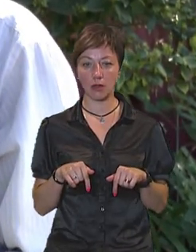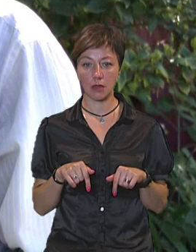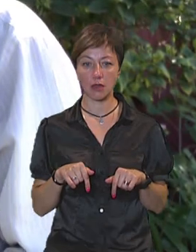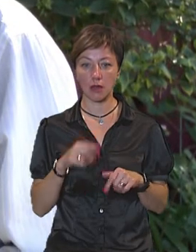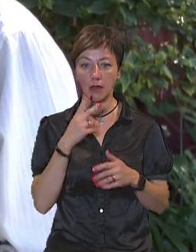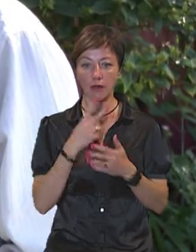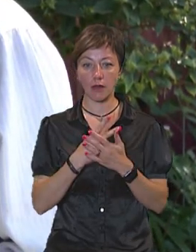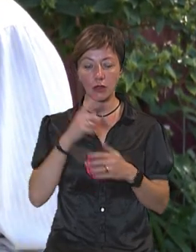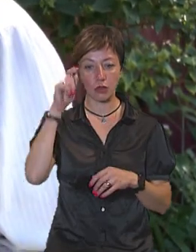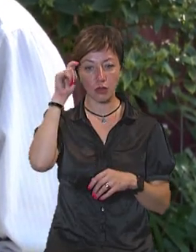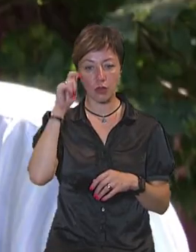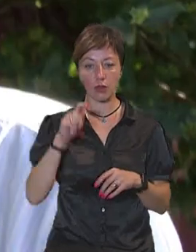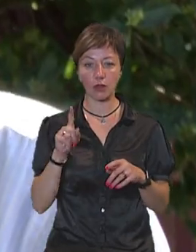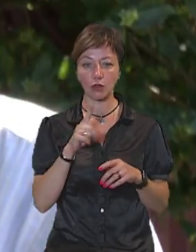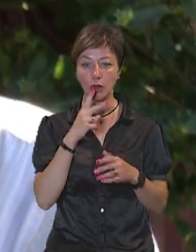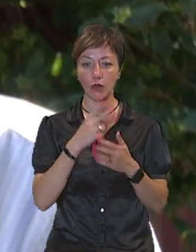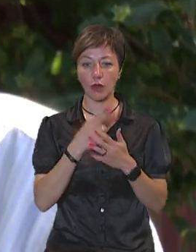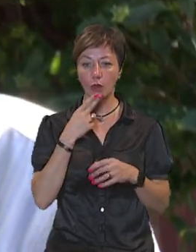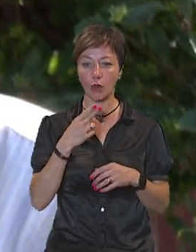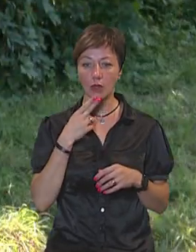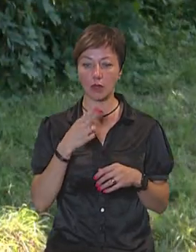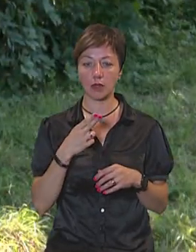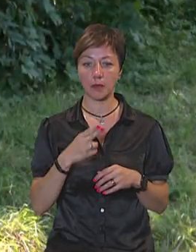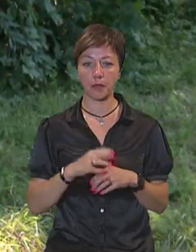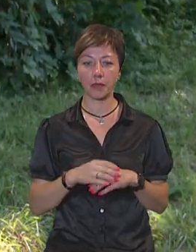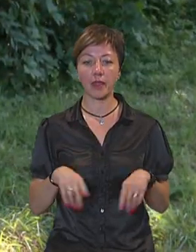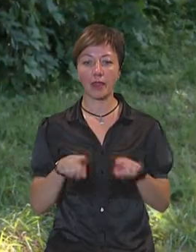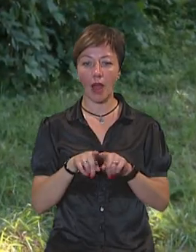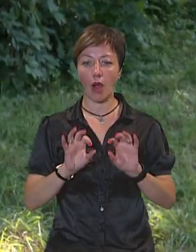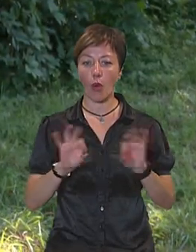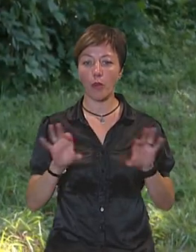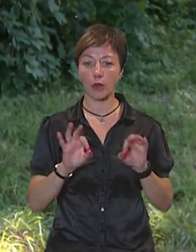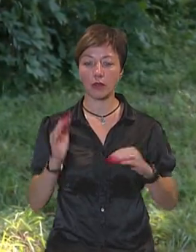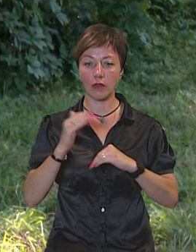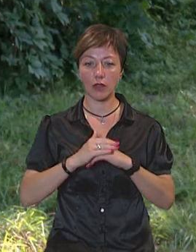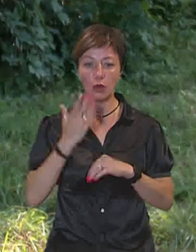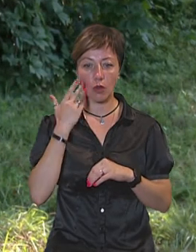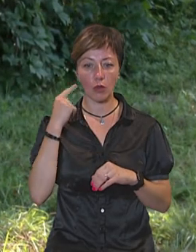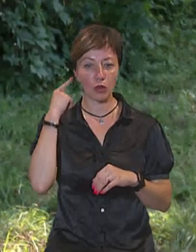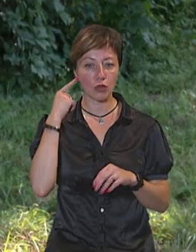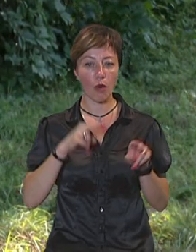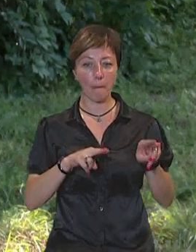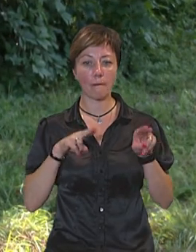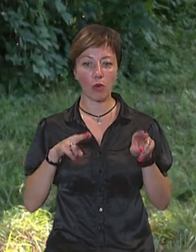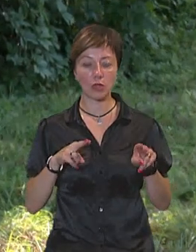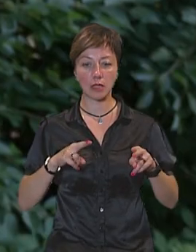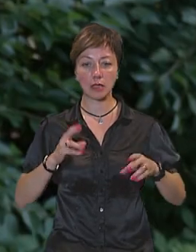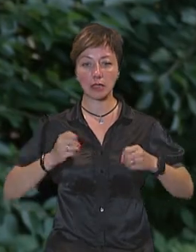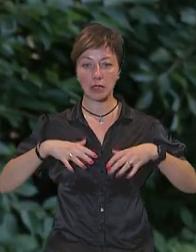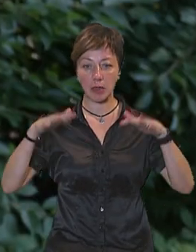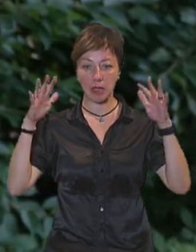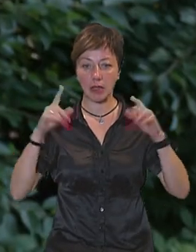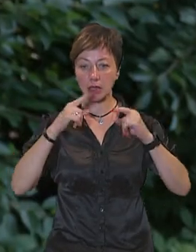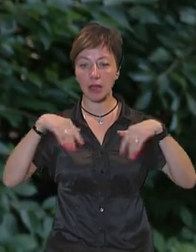Видно, що чоловік, тому що курив, було видно сигарети, зарево. Так описує той вечір, коли почув постріли, як стрепенулись в